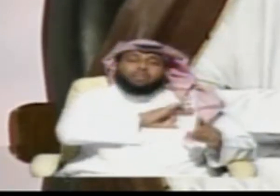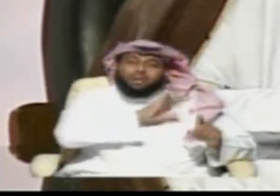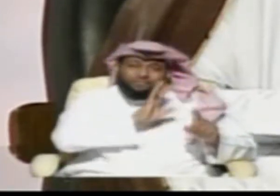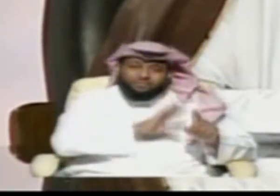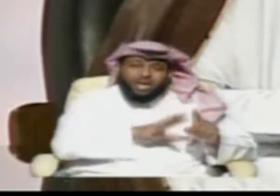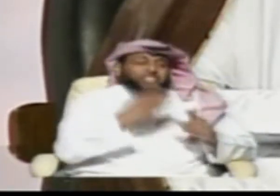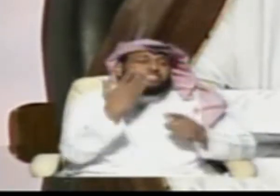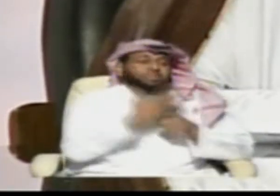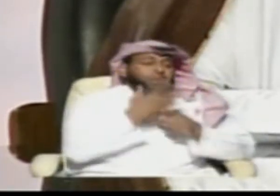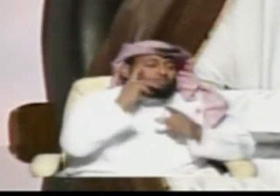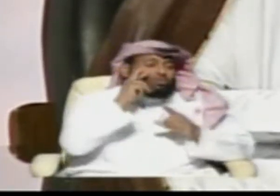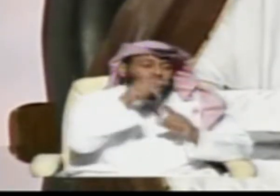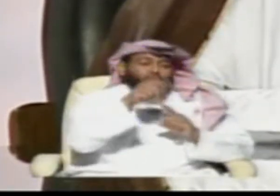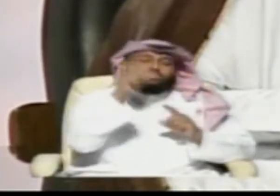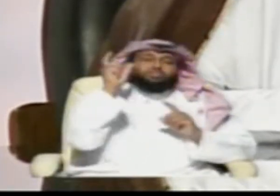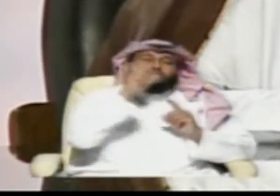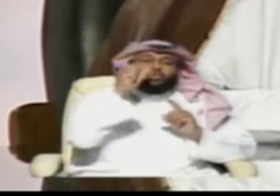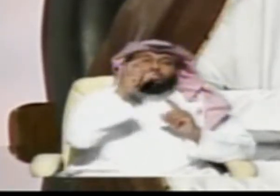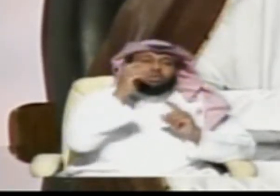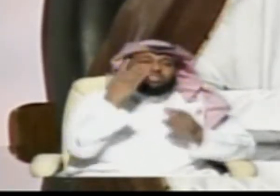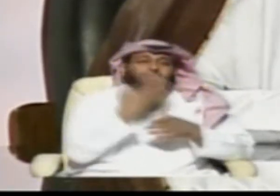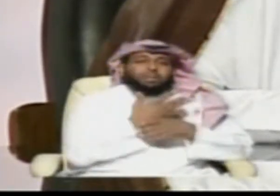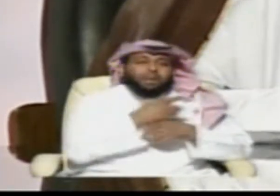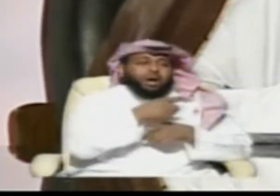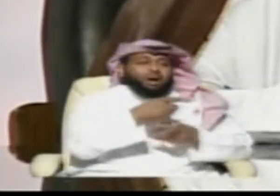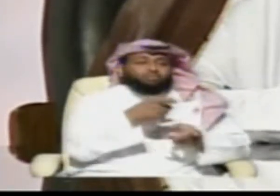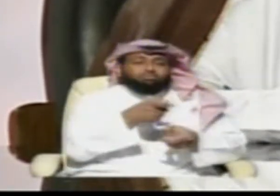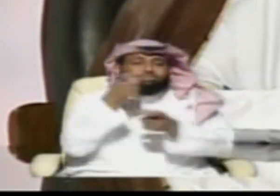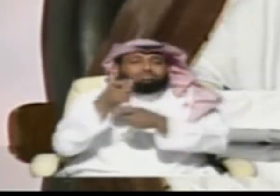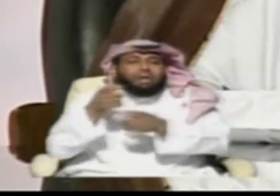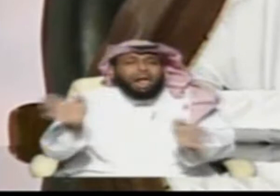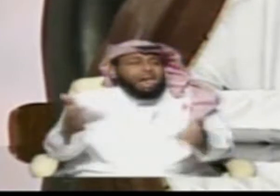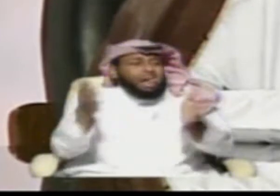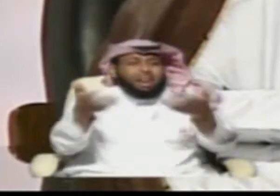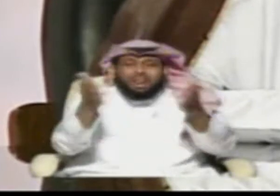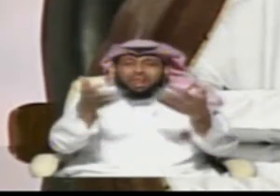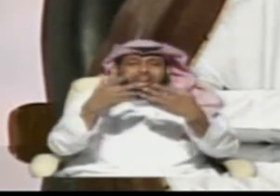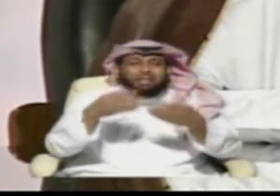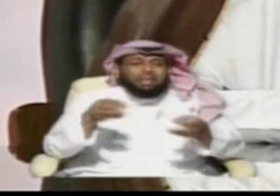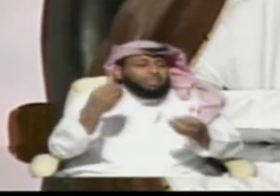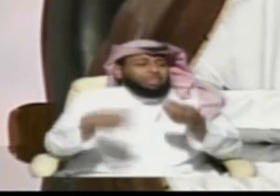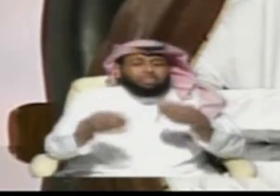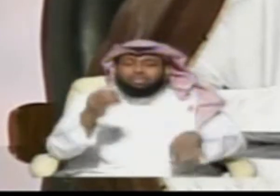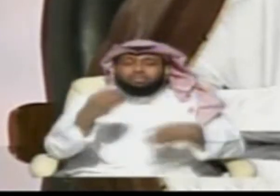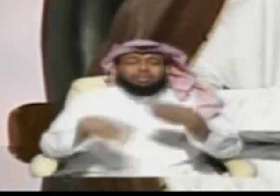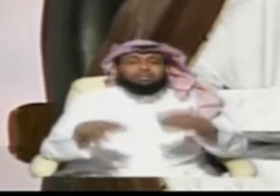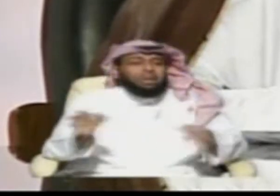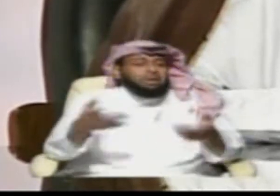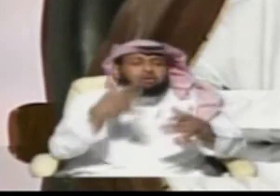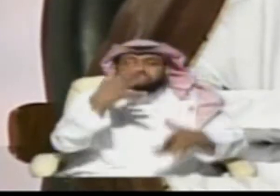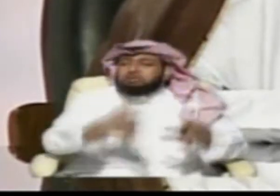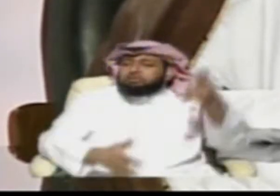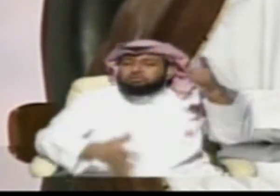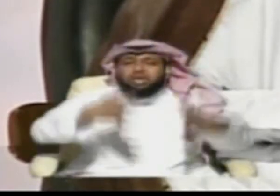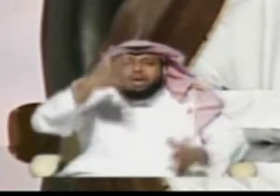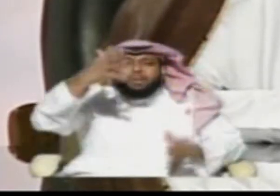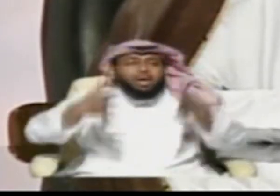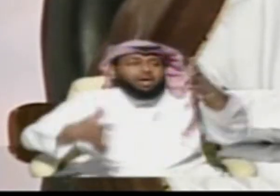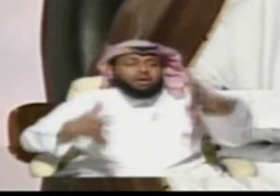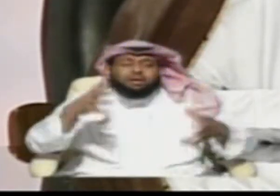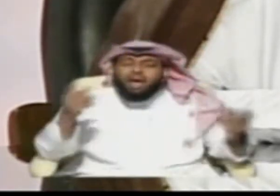المناظر المفزعة من القتل الهمجي الذي لا يفرق بين صغير وكبير